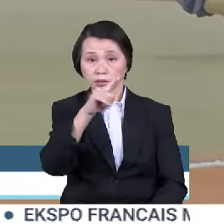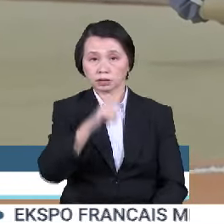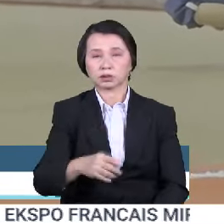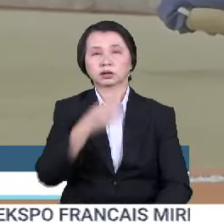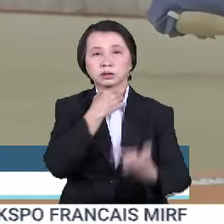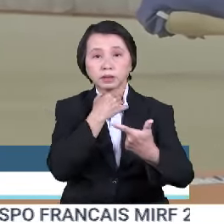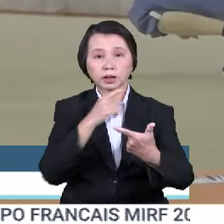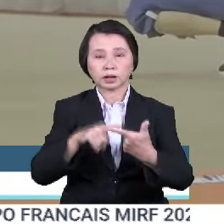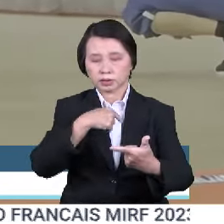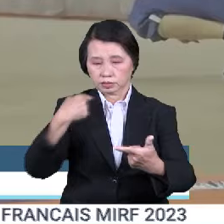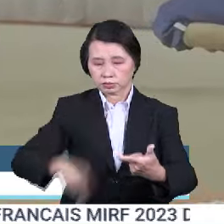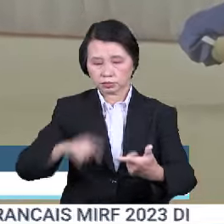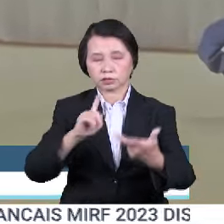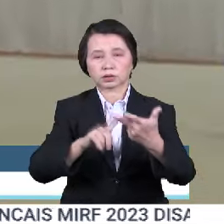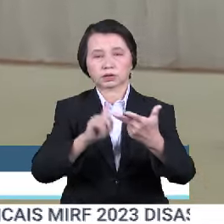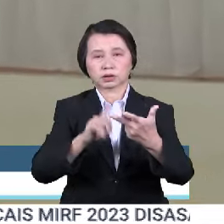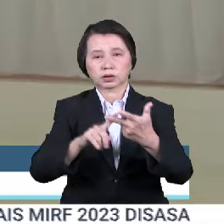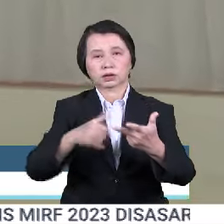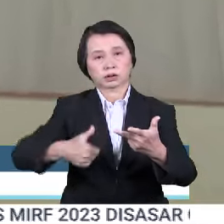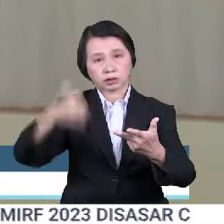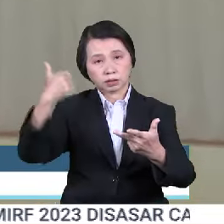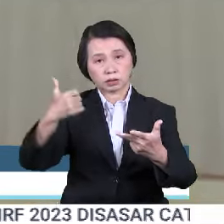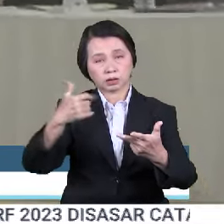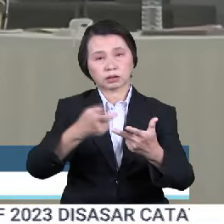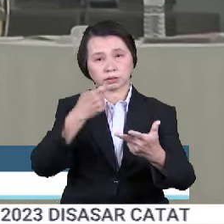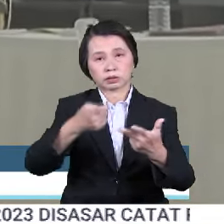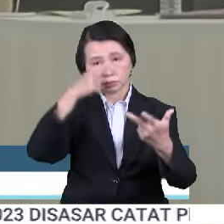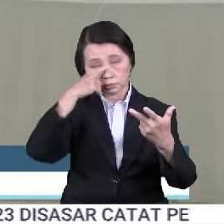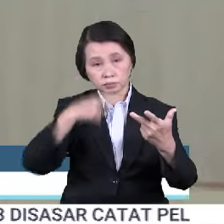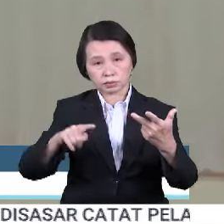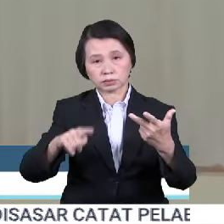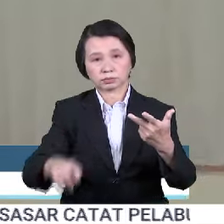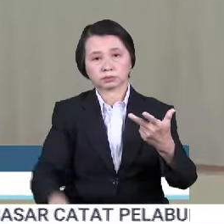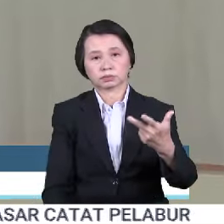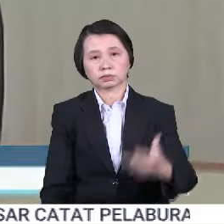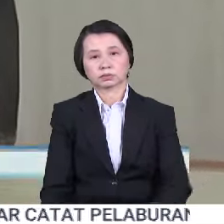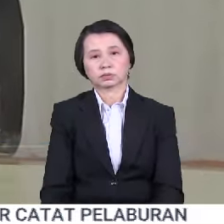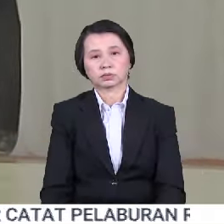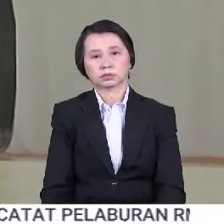milik Cheno dan gangsa pula menjadi milik seorang lagi peserta dari Thailand, T-Flow.